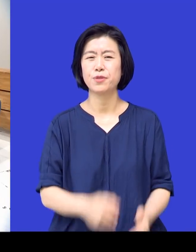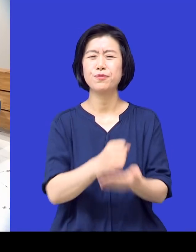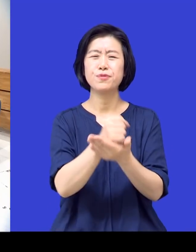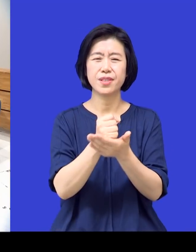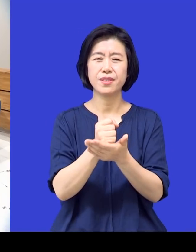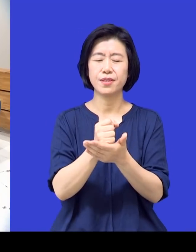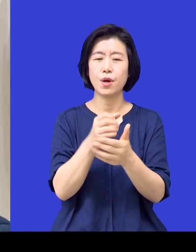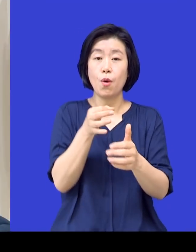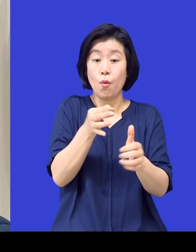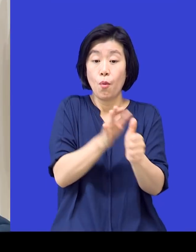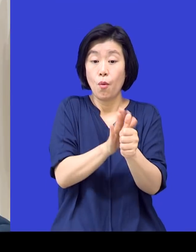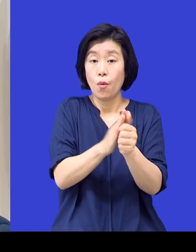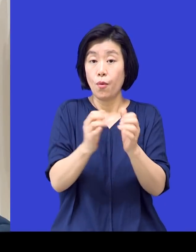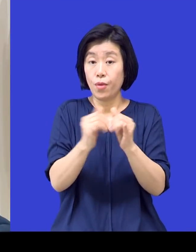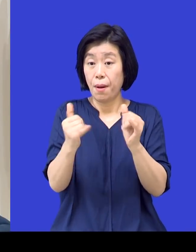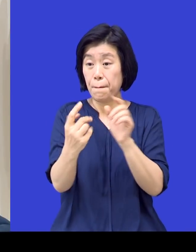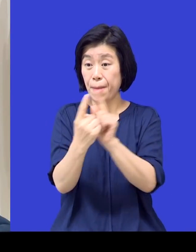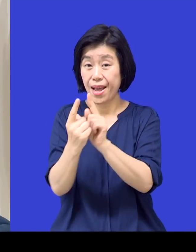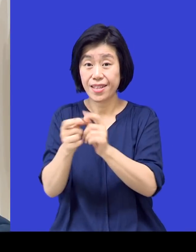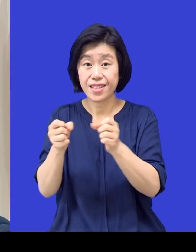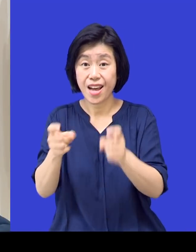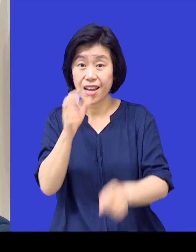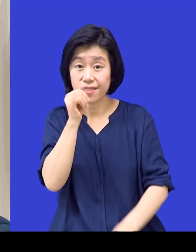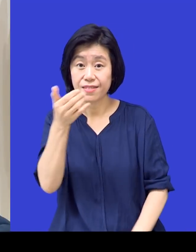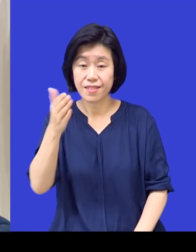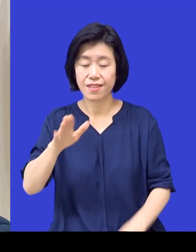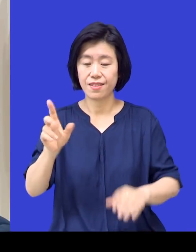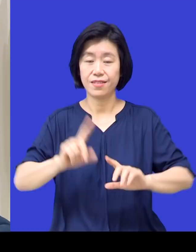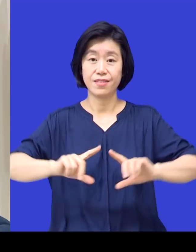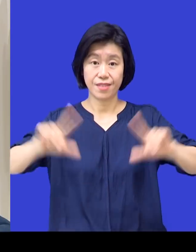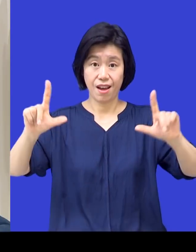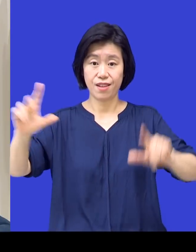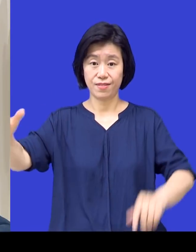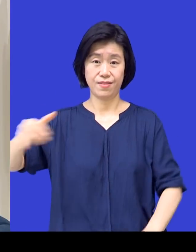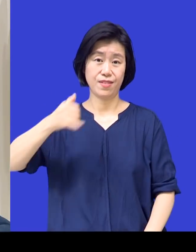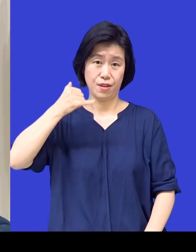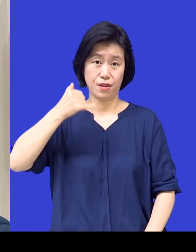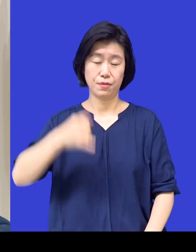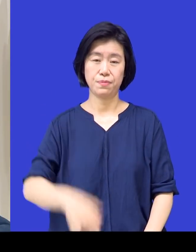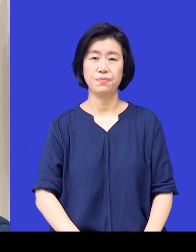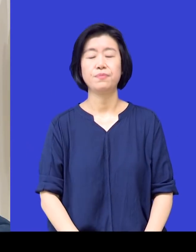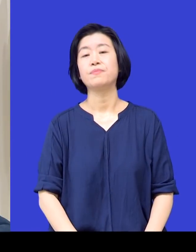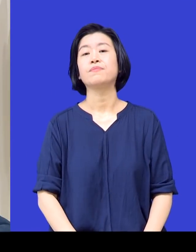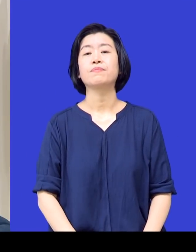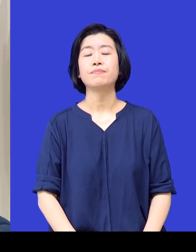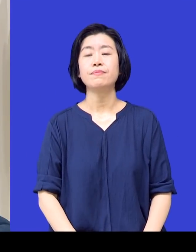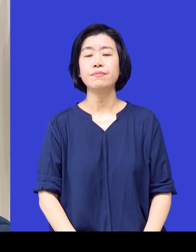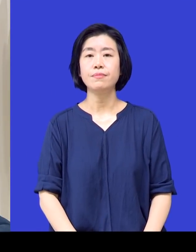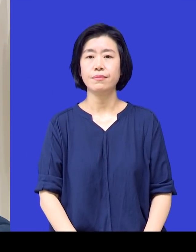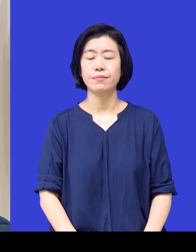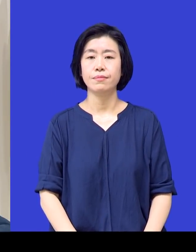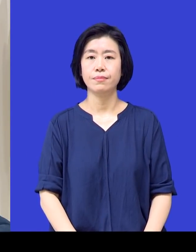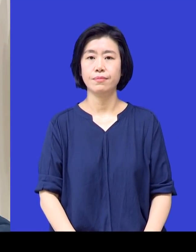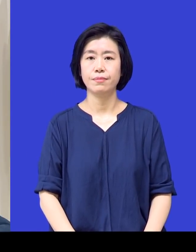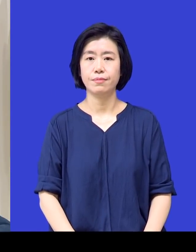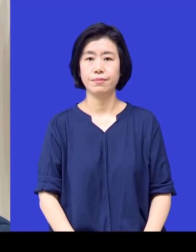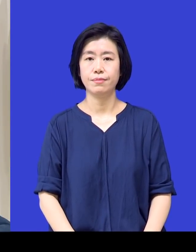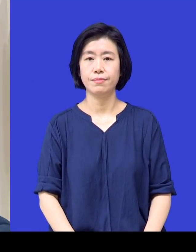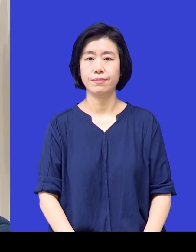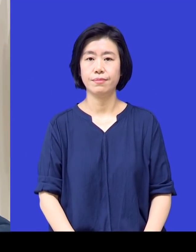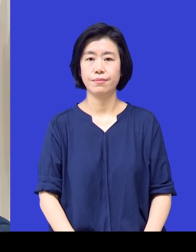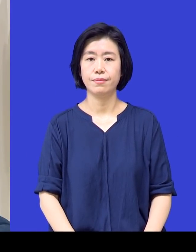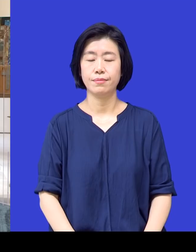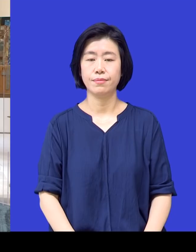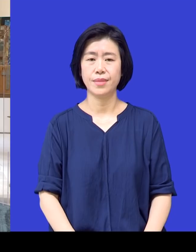예. 어떤 전화가 왔냐면, 저희는 다른 컴패션 외에 모든 기관은 양육을 하는